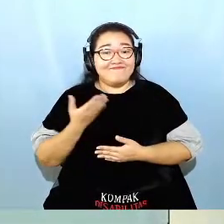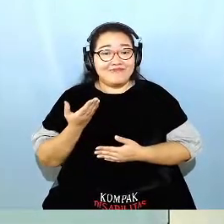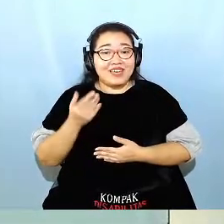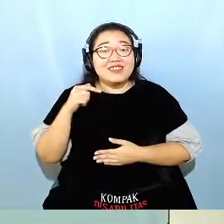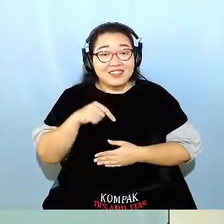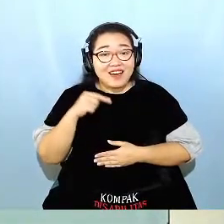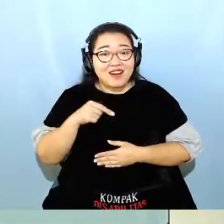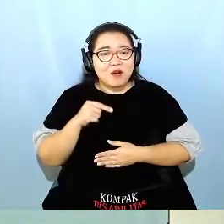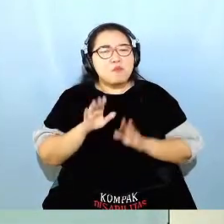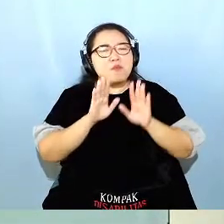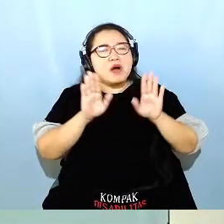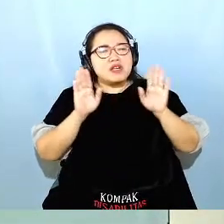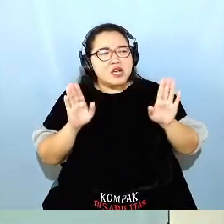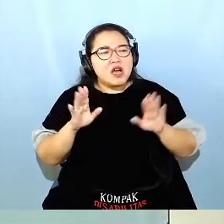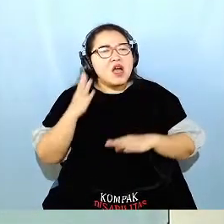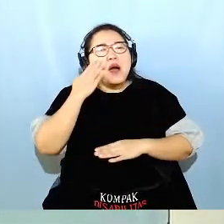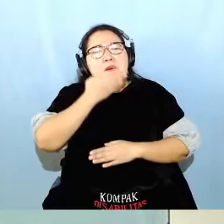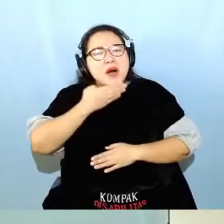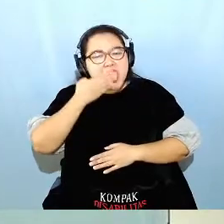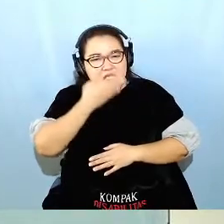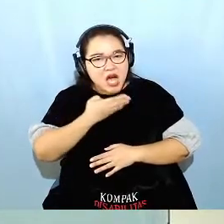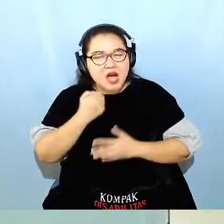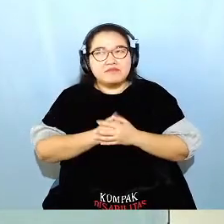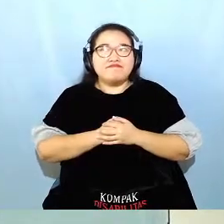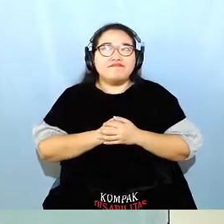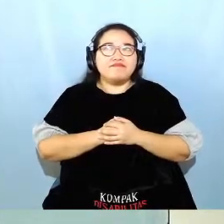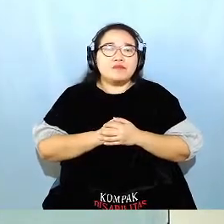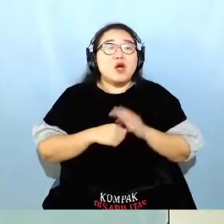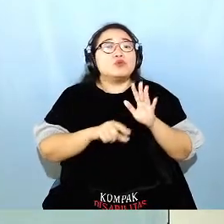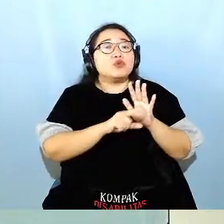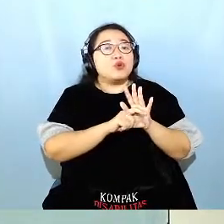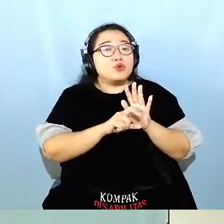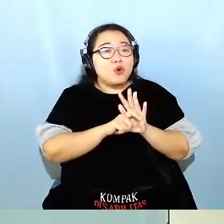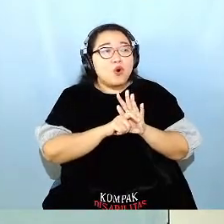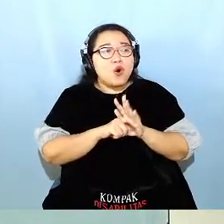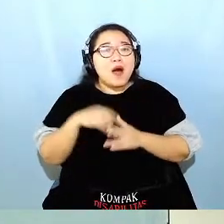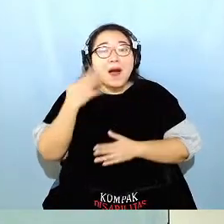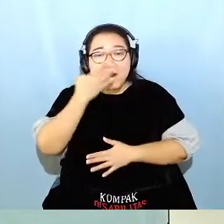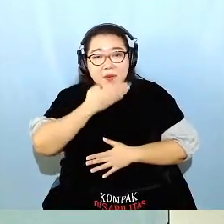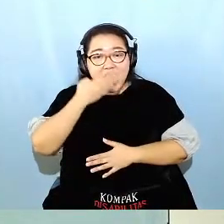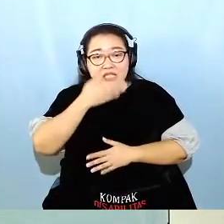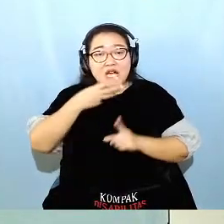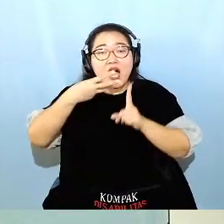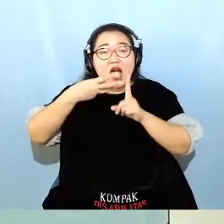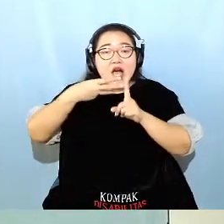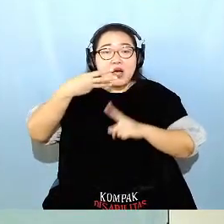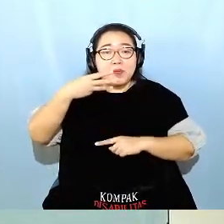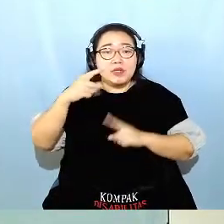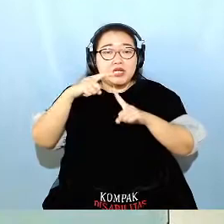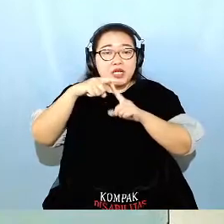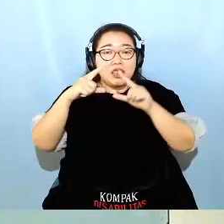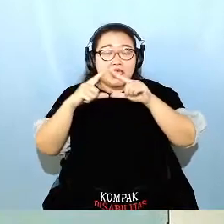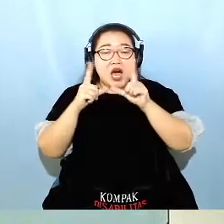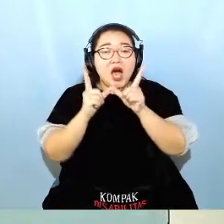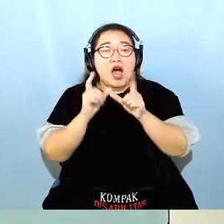Sunda. Dan ke Betawi, ada juga bahasa Betawi. Itu sebenarnya